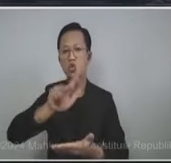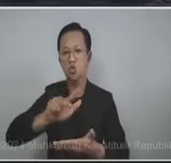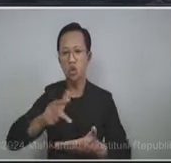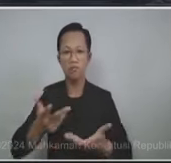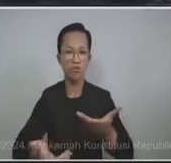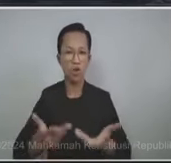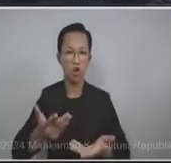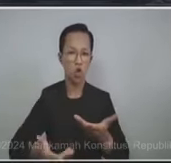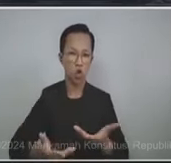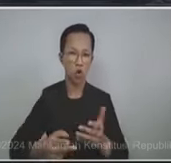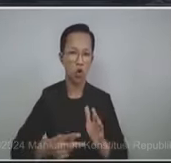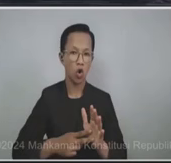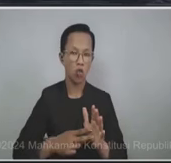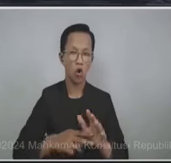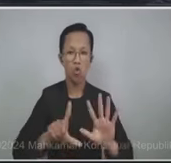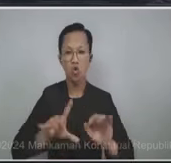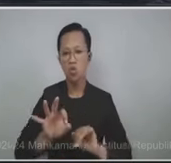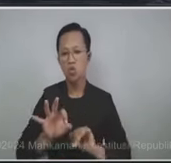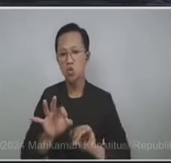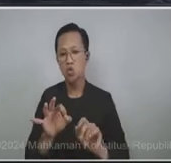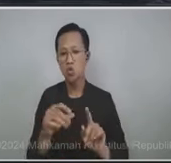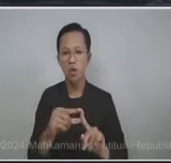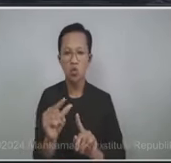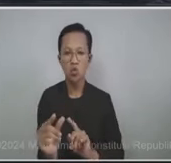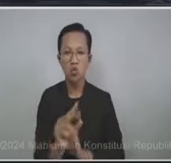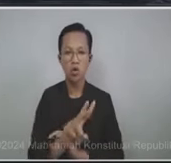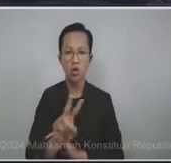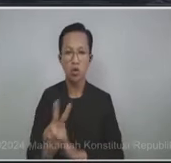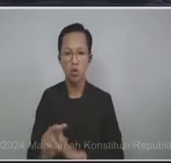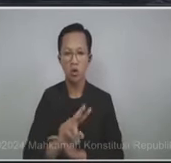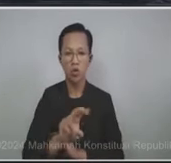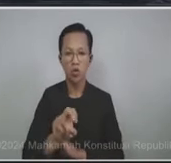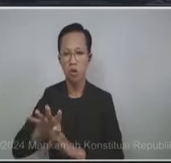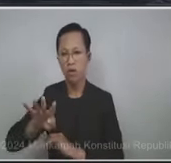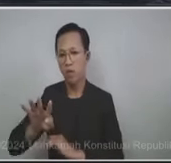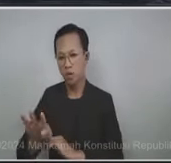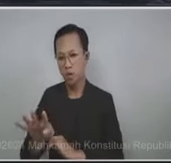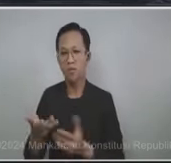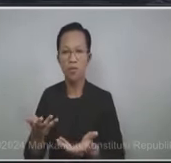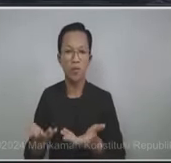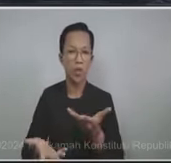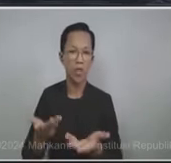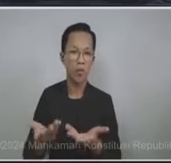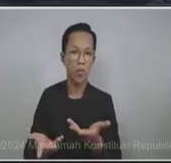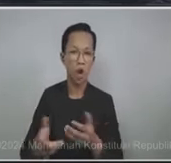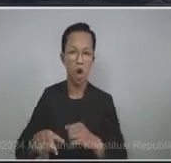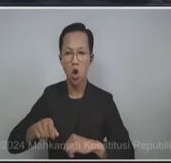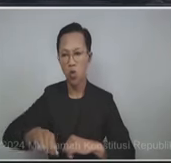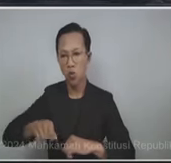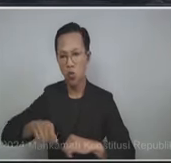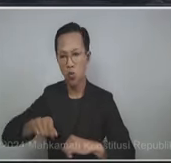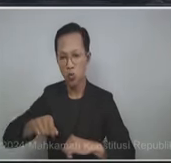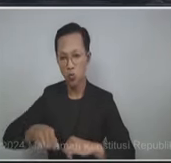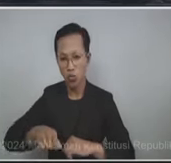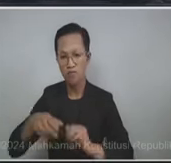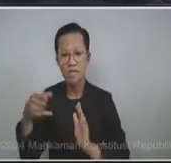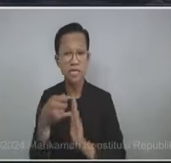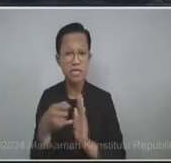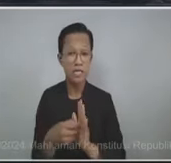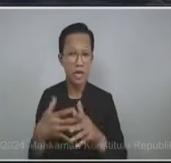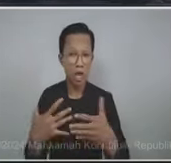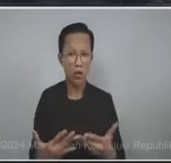70 gar garis datar 22 Romawi Gar Mir 2024 dengan pertimbangan hukum yang pada pokoknya sebagai